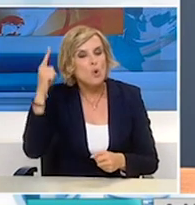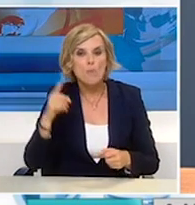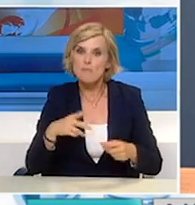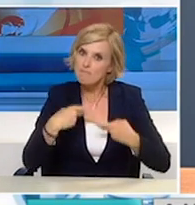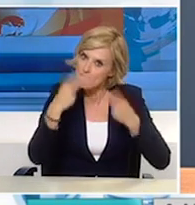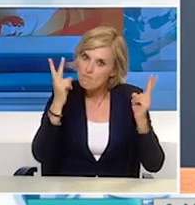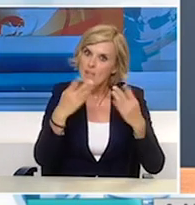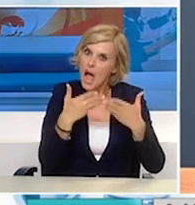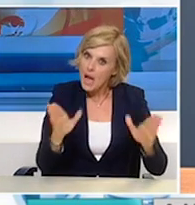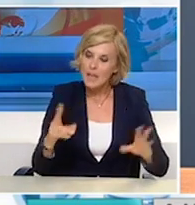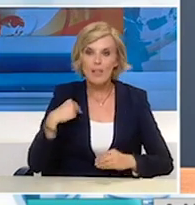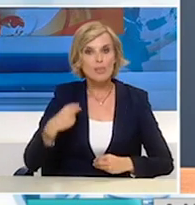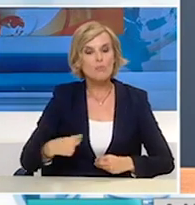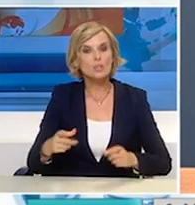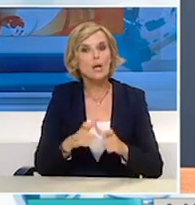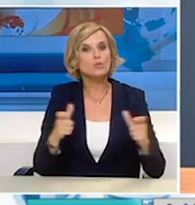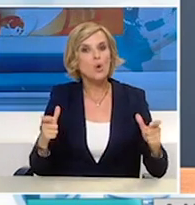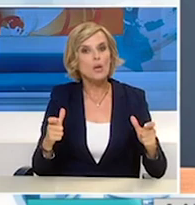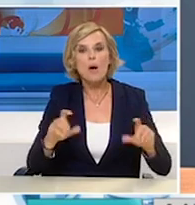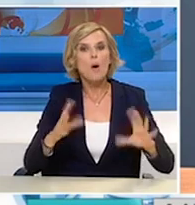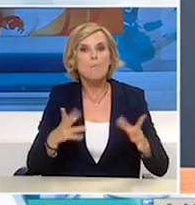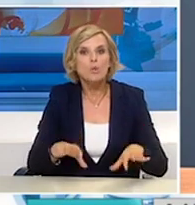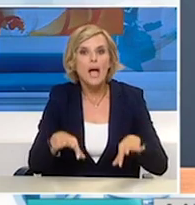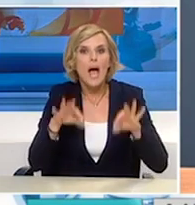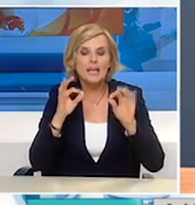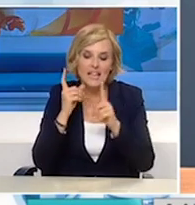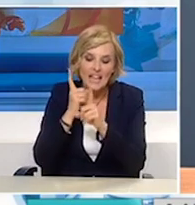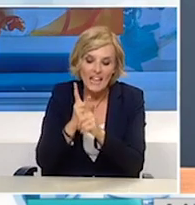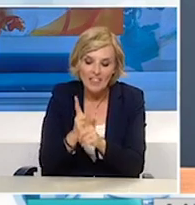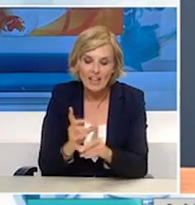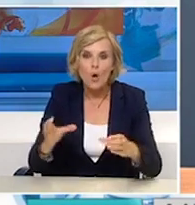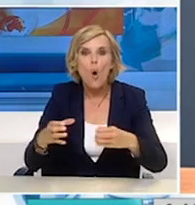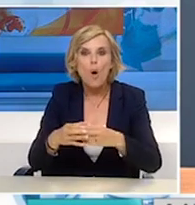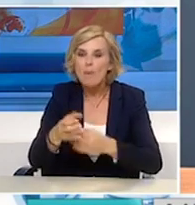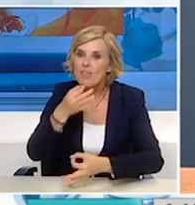των δημοτικών σχολείων? Πότε αναμένεται η σχετική εισήγηση της Επιτροπής?